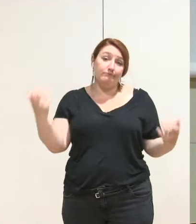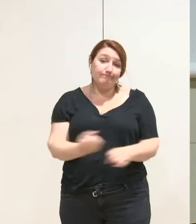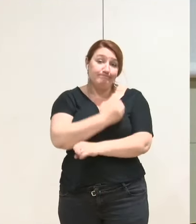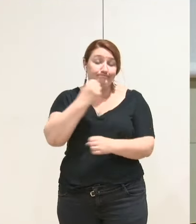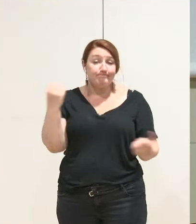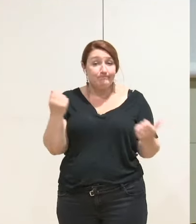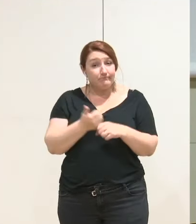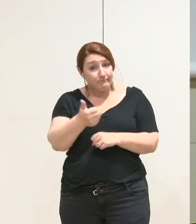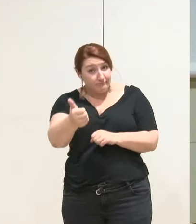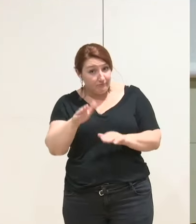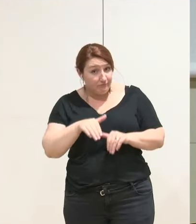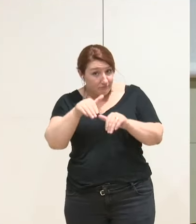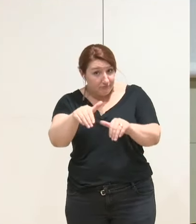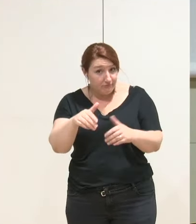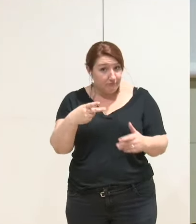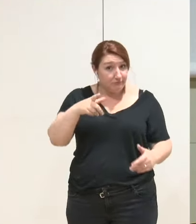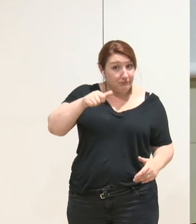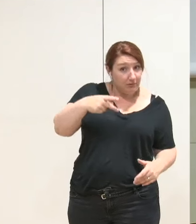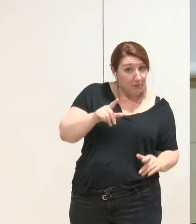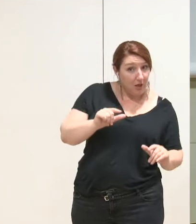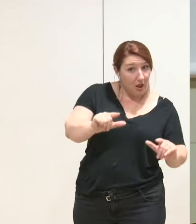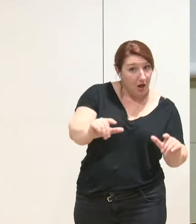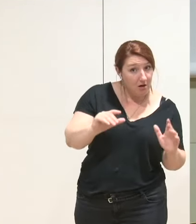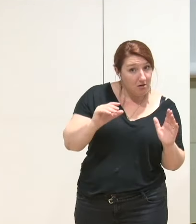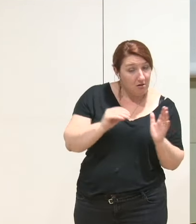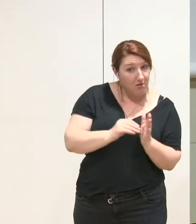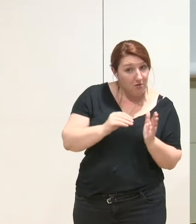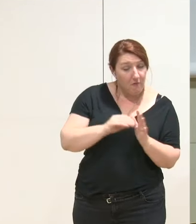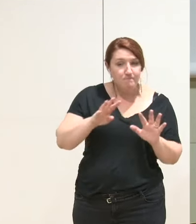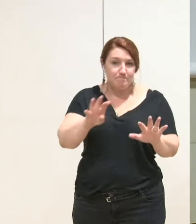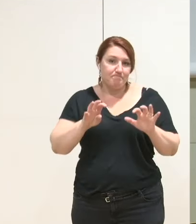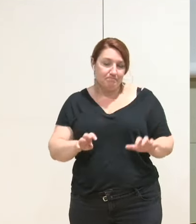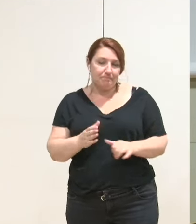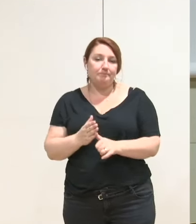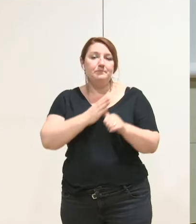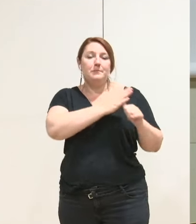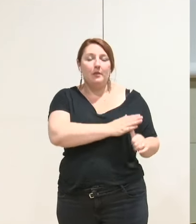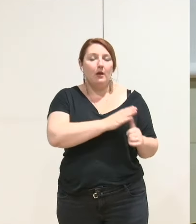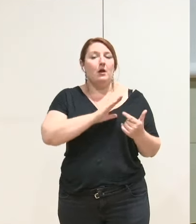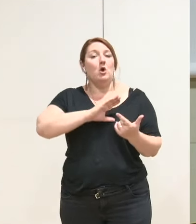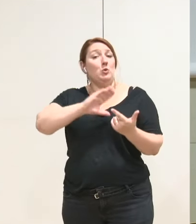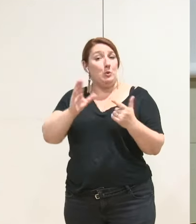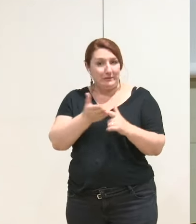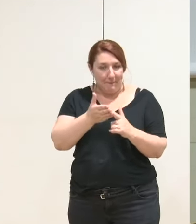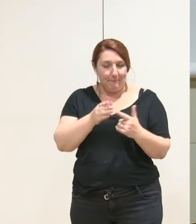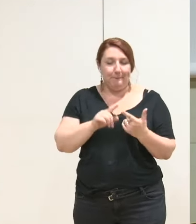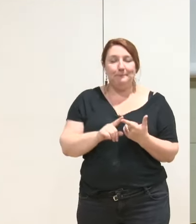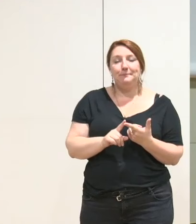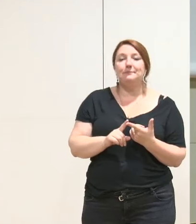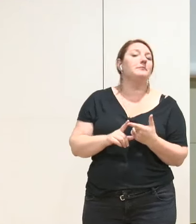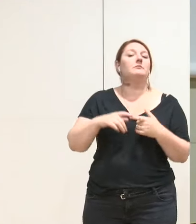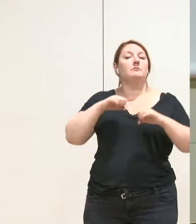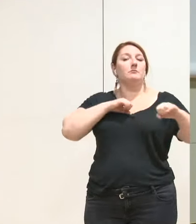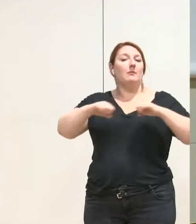prochaine ça continua effectivement exister ensuite si on passe en revue les différentes